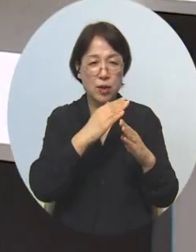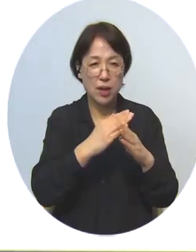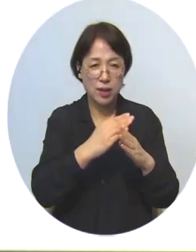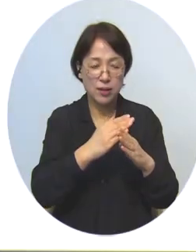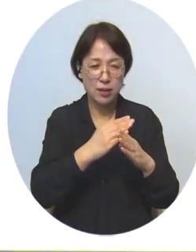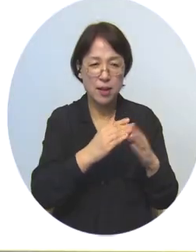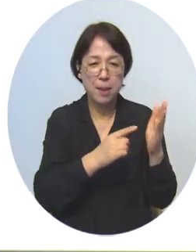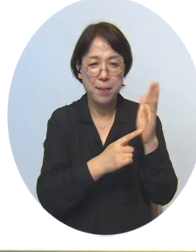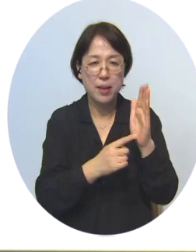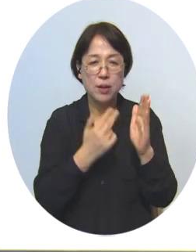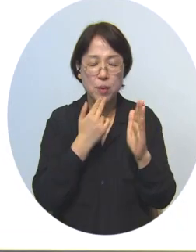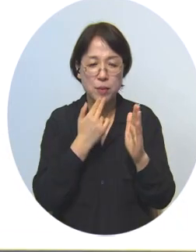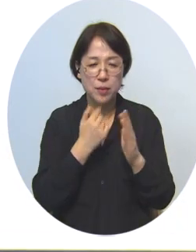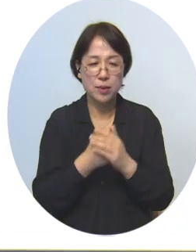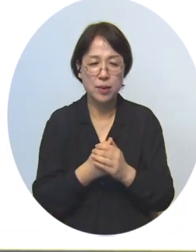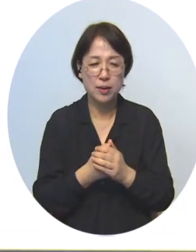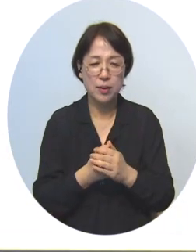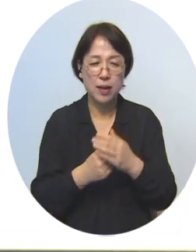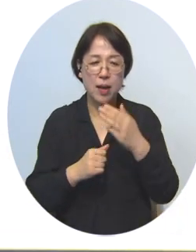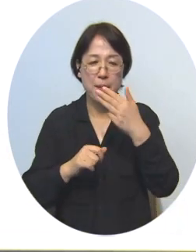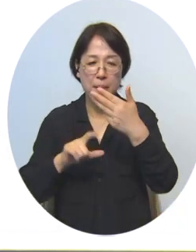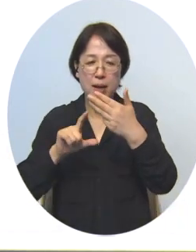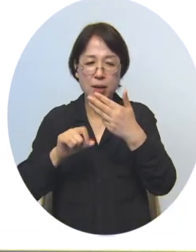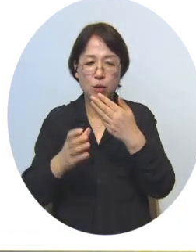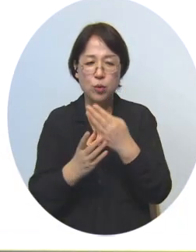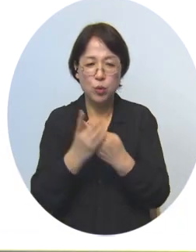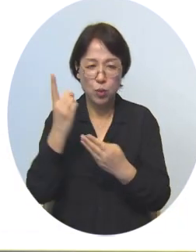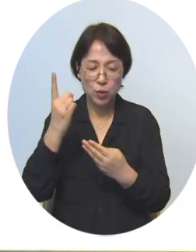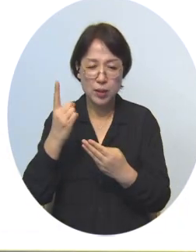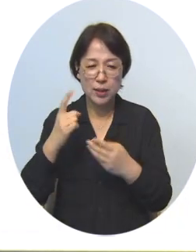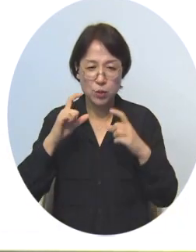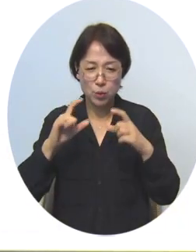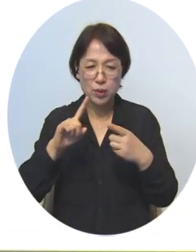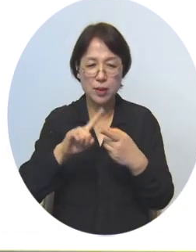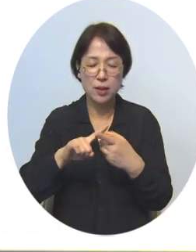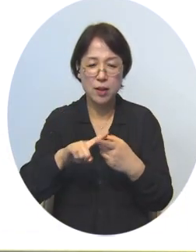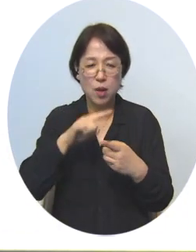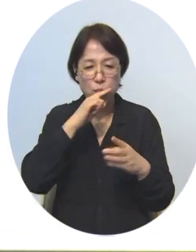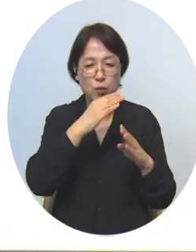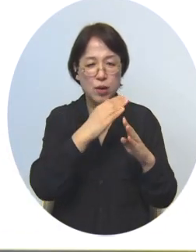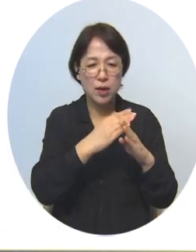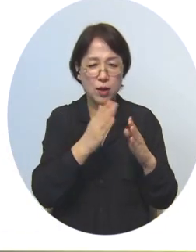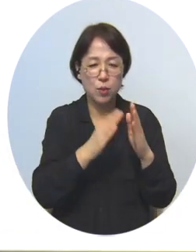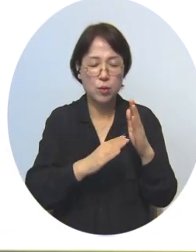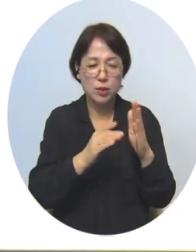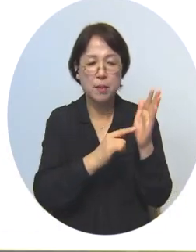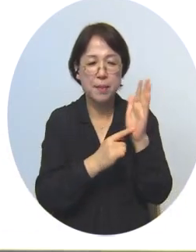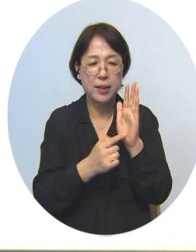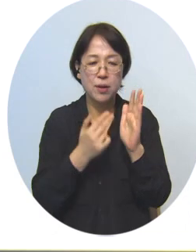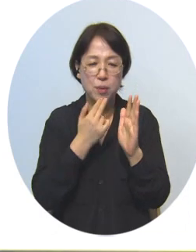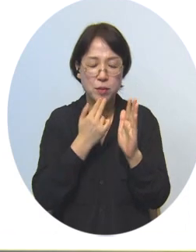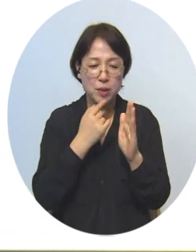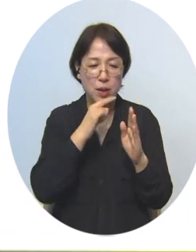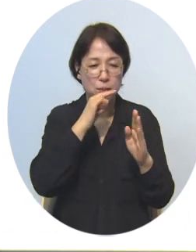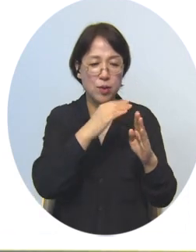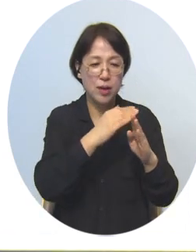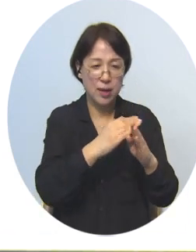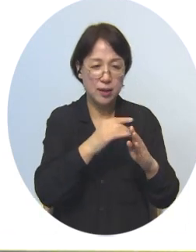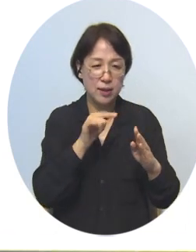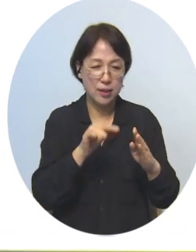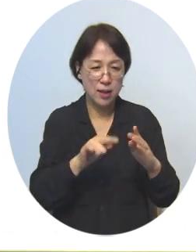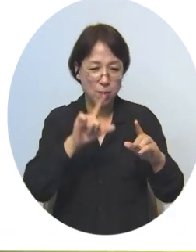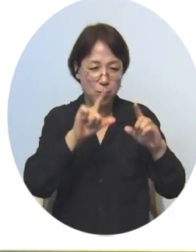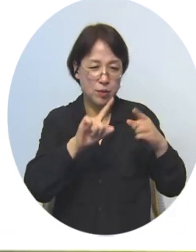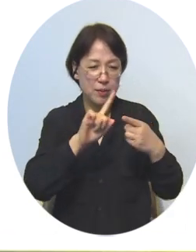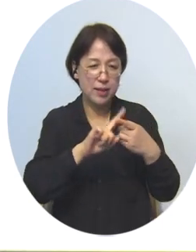있습니다. 8.15 통일 독트린에 대해서 현재까지 북한의 공식적인 반응은 없습니다. 북한의 반응에 대해서 예단하지